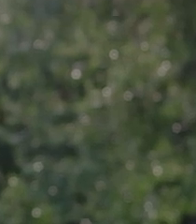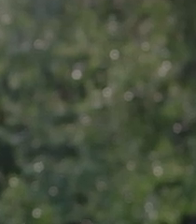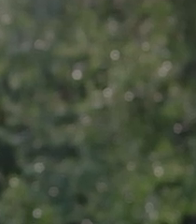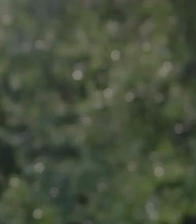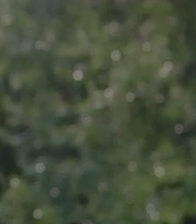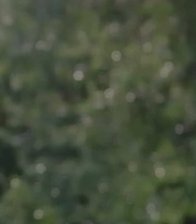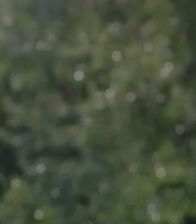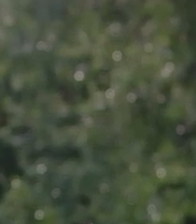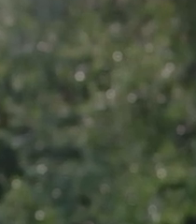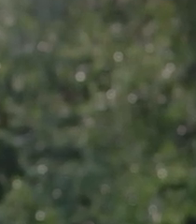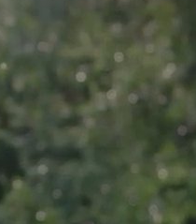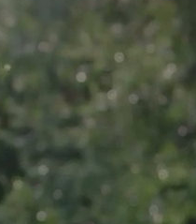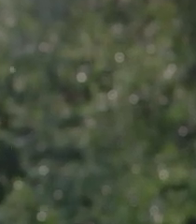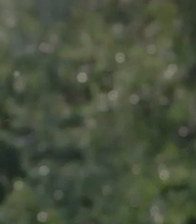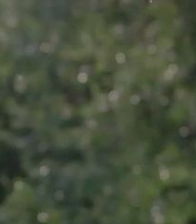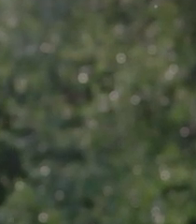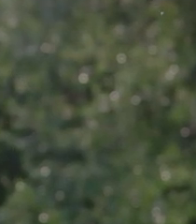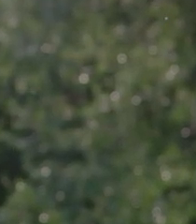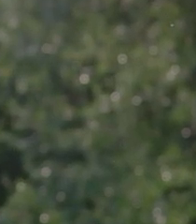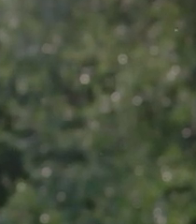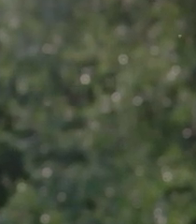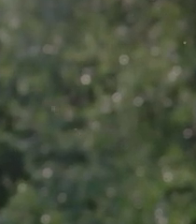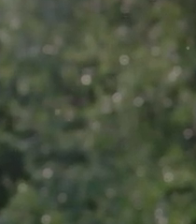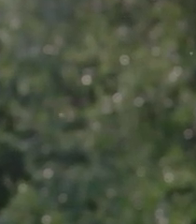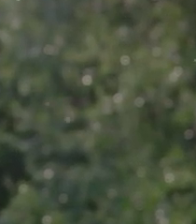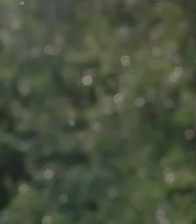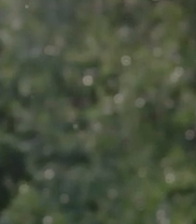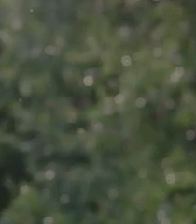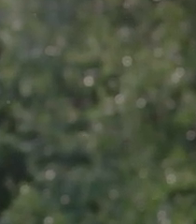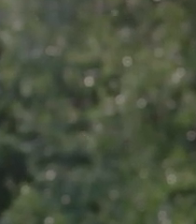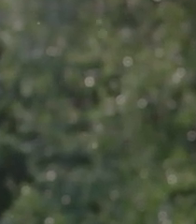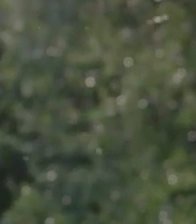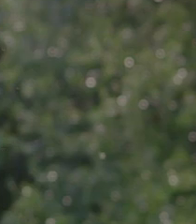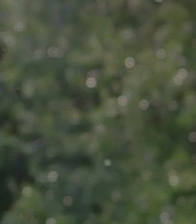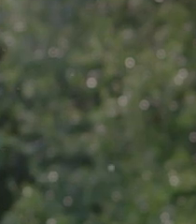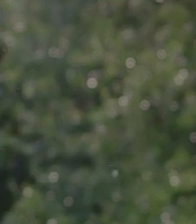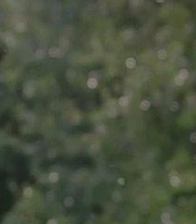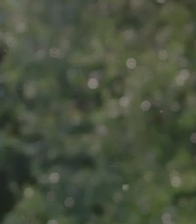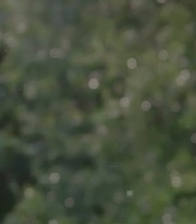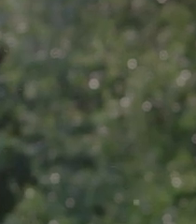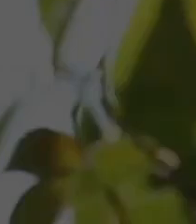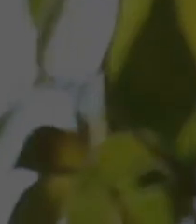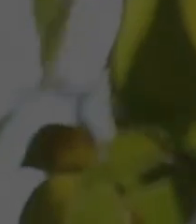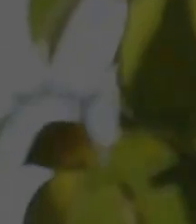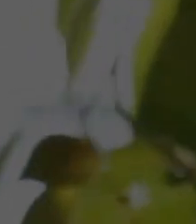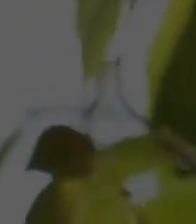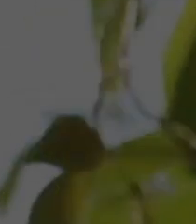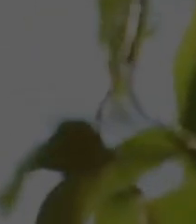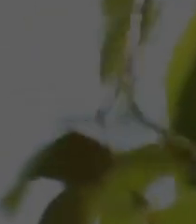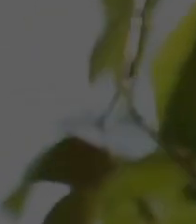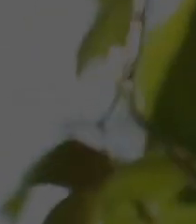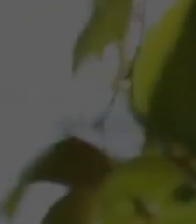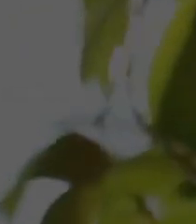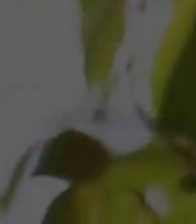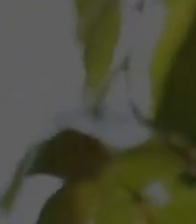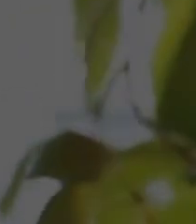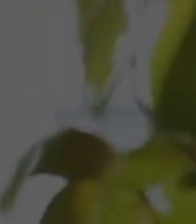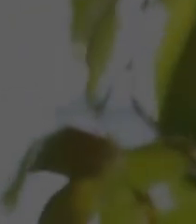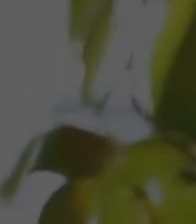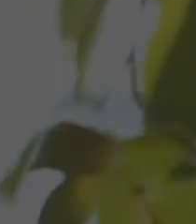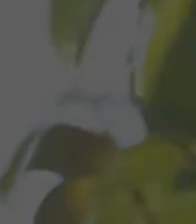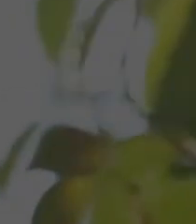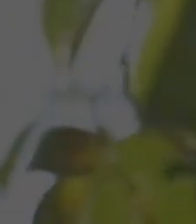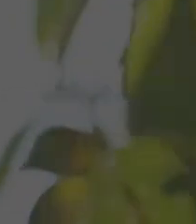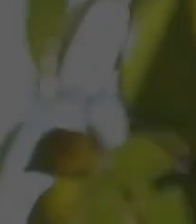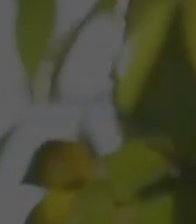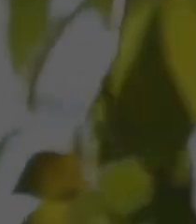주세요. 혹시 제가 도와드려도 괜찮을까요? 여러분의 세심한 배려가 장애인을 세상 속으로 한